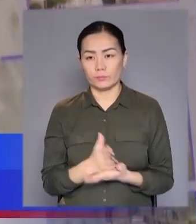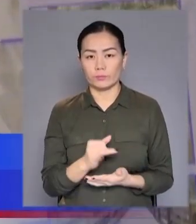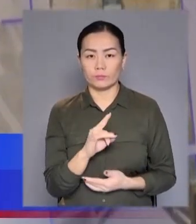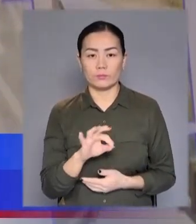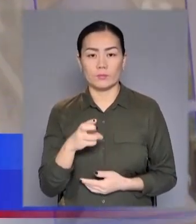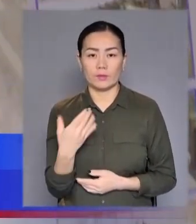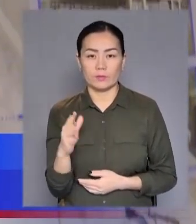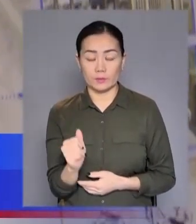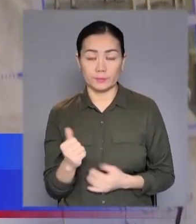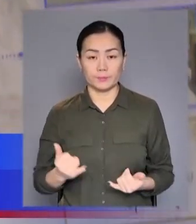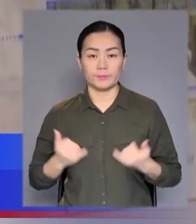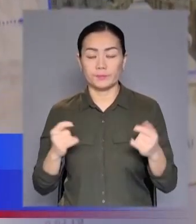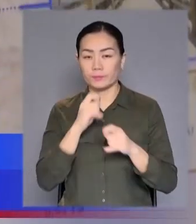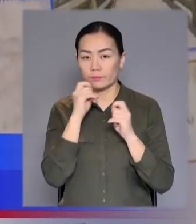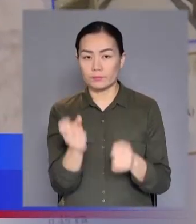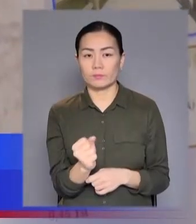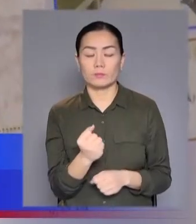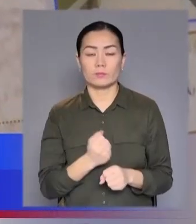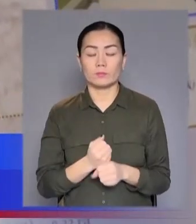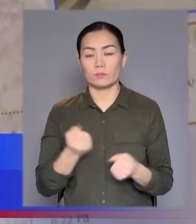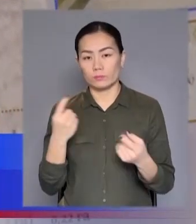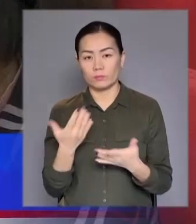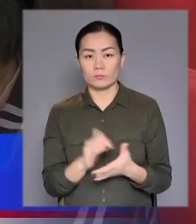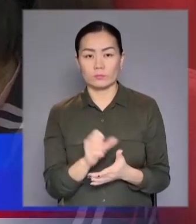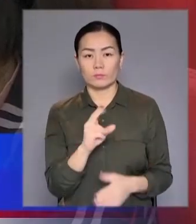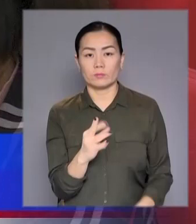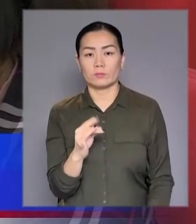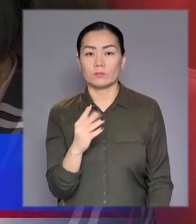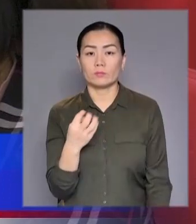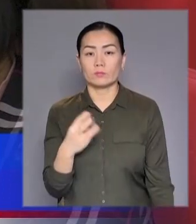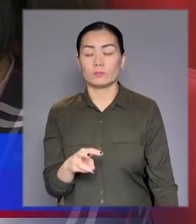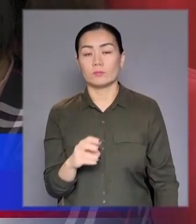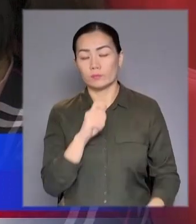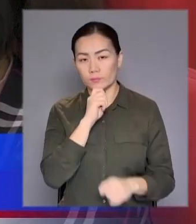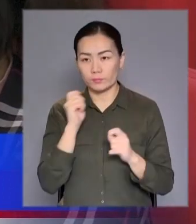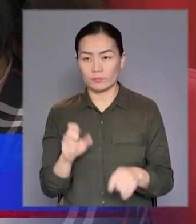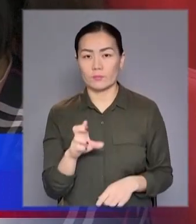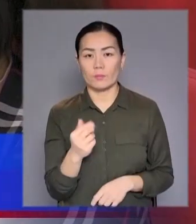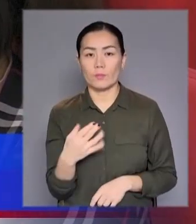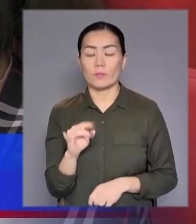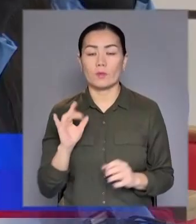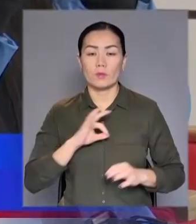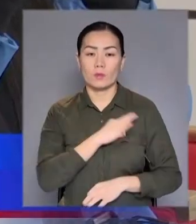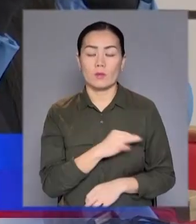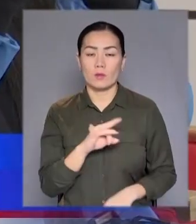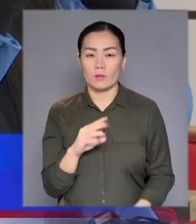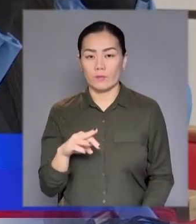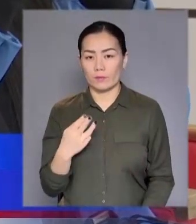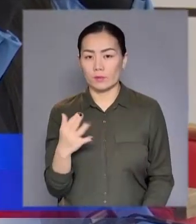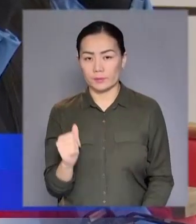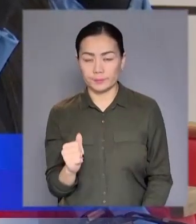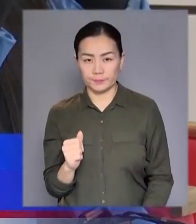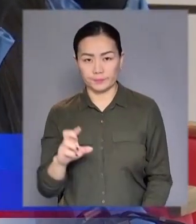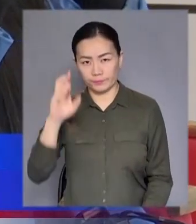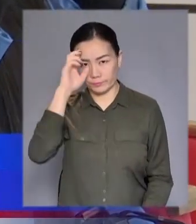Орын Сағынбаева, құрмет грамотасымен жәдігерлермен таныстырушы Айкөркем Мұстажал, алғыс хатымен мекеме заңгері Эльмира Орынбасарова